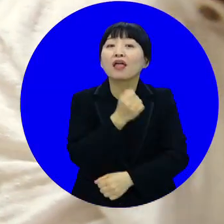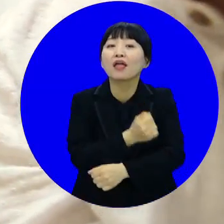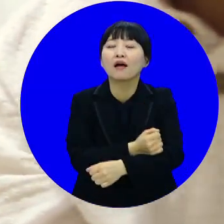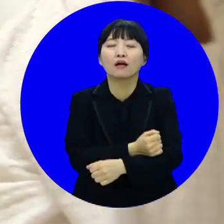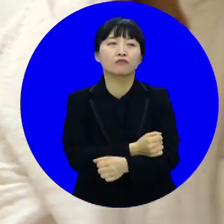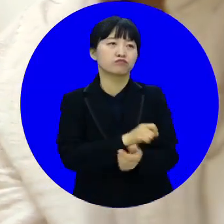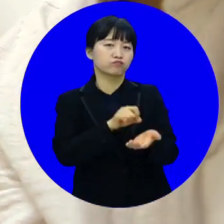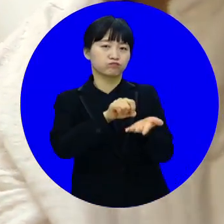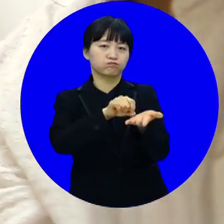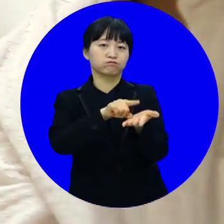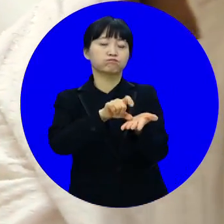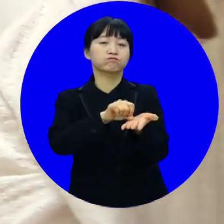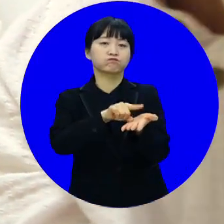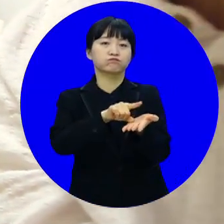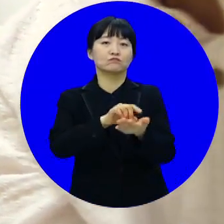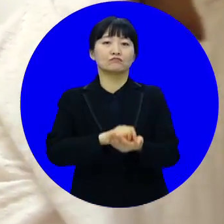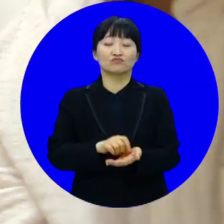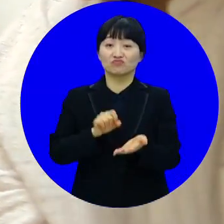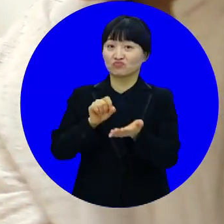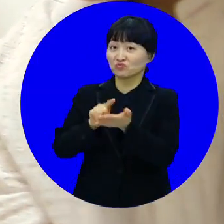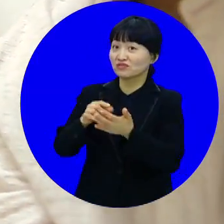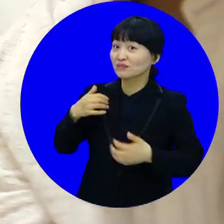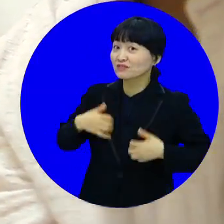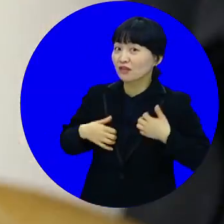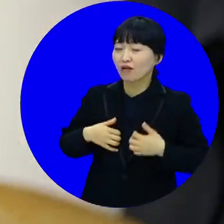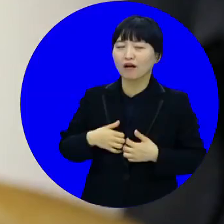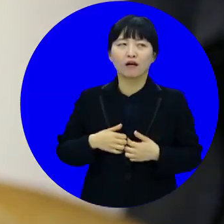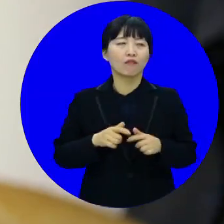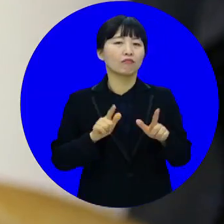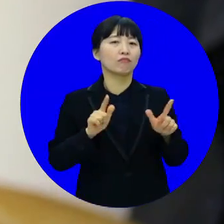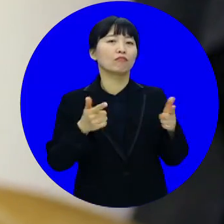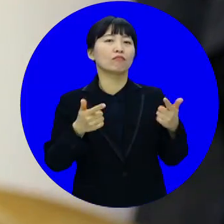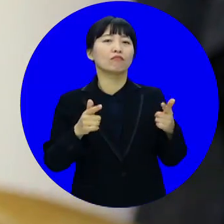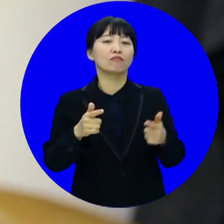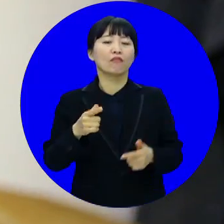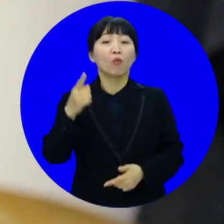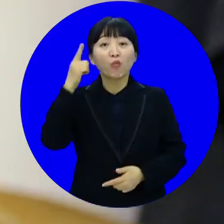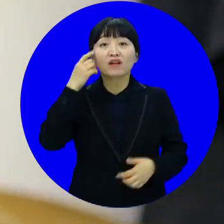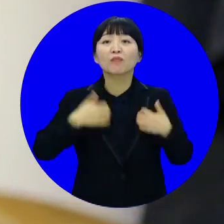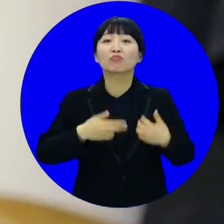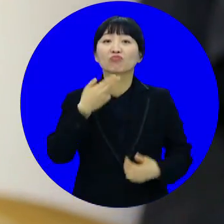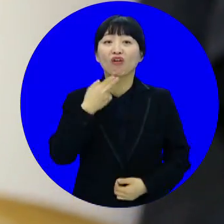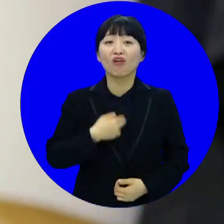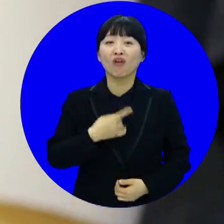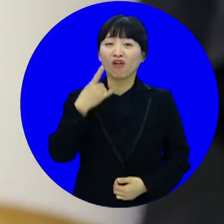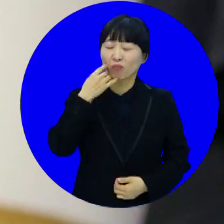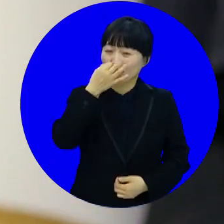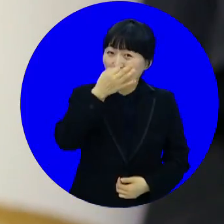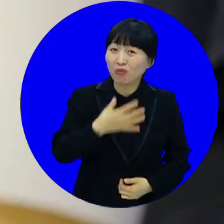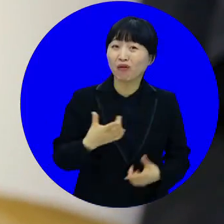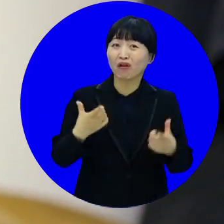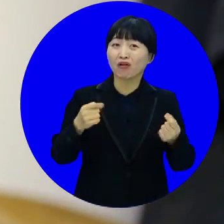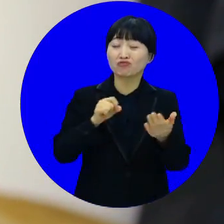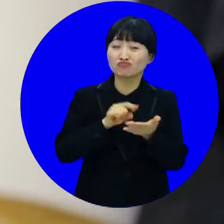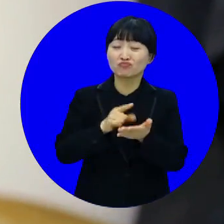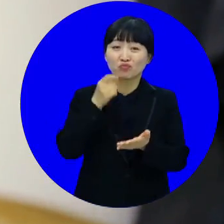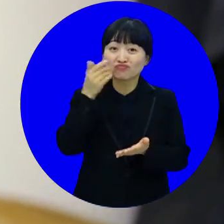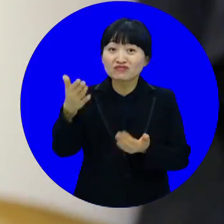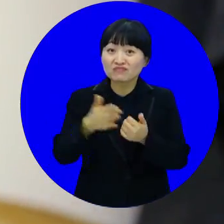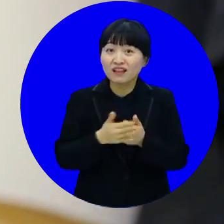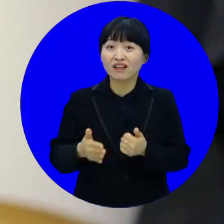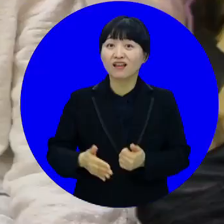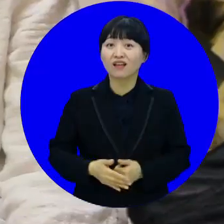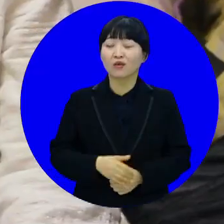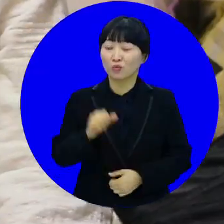축구? 재밌었어? 아니. 왜 재미없어? 엄마는 힘들어서 축구 같이 못 해주잖아. 그래도-